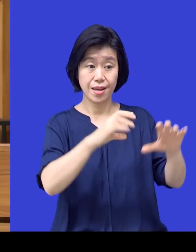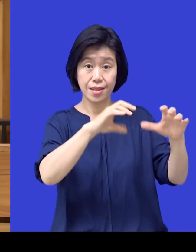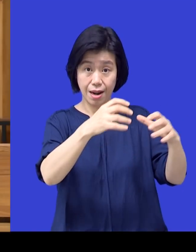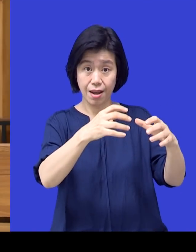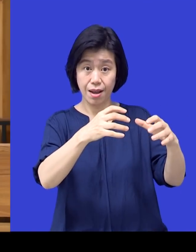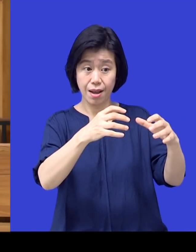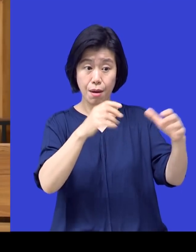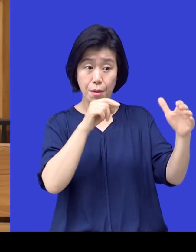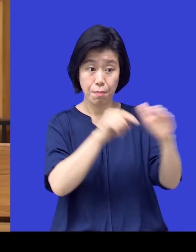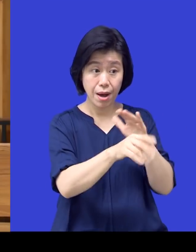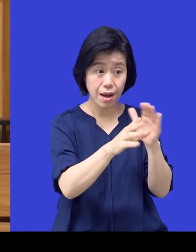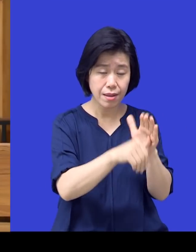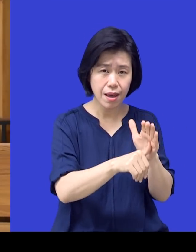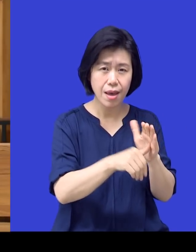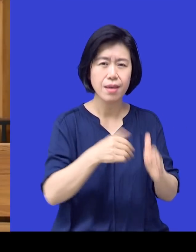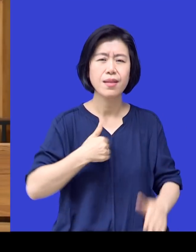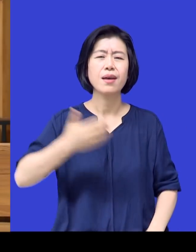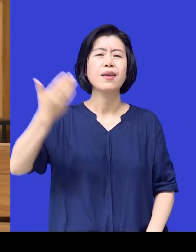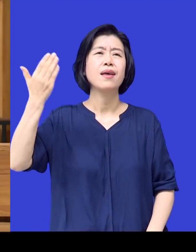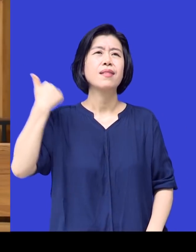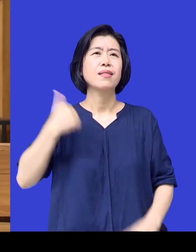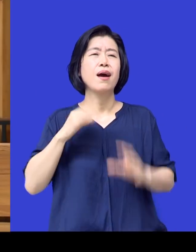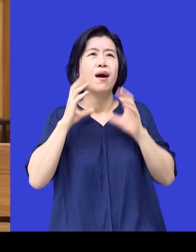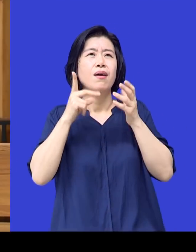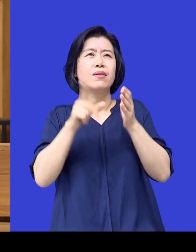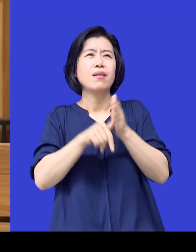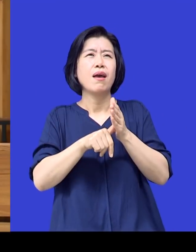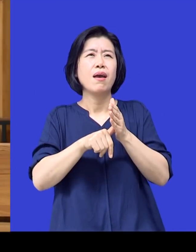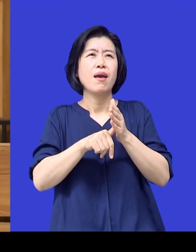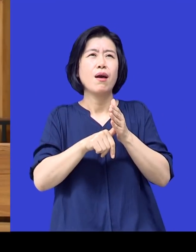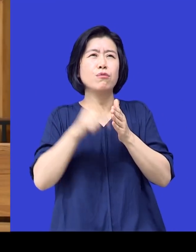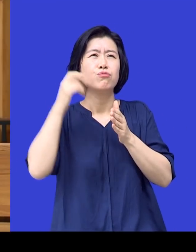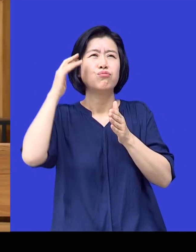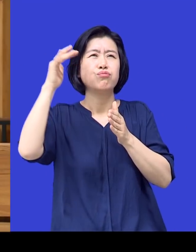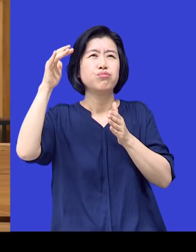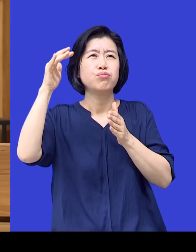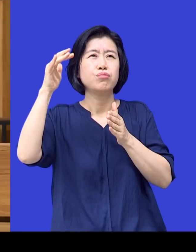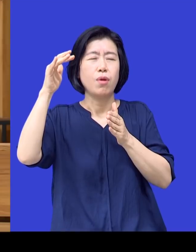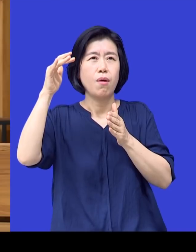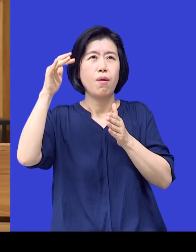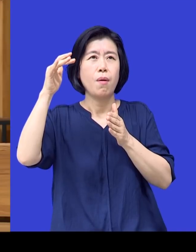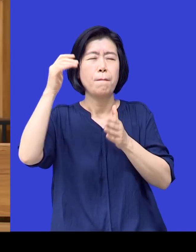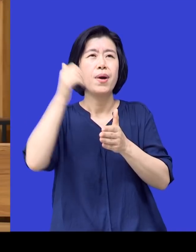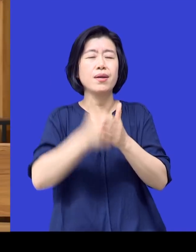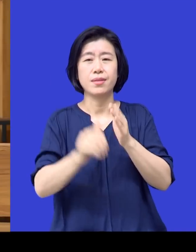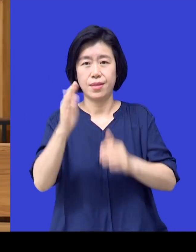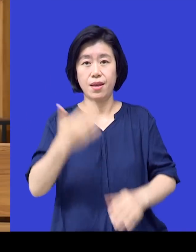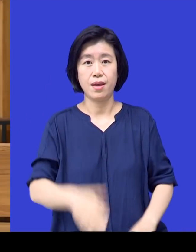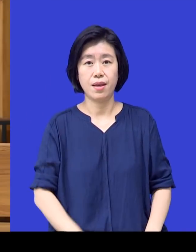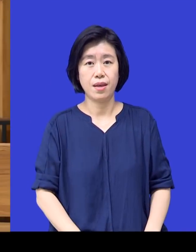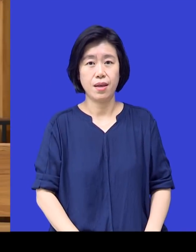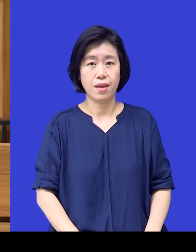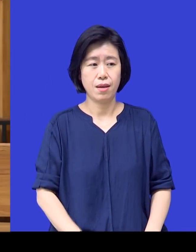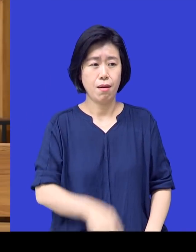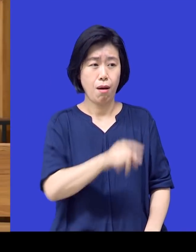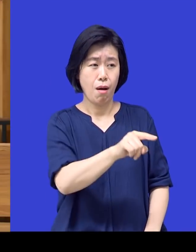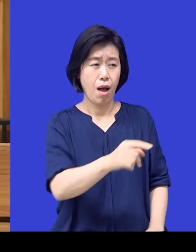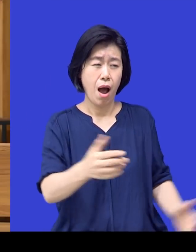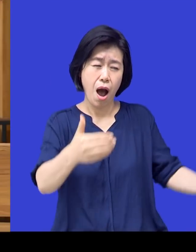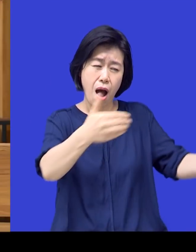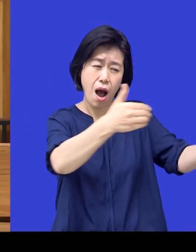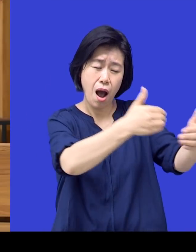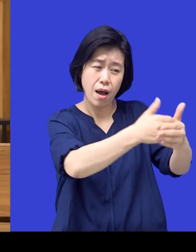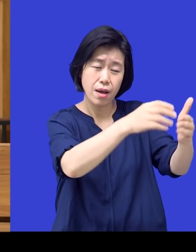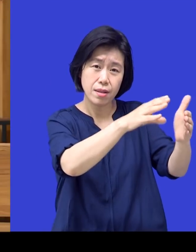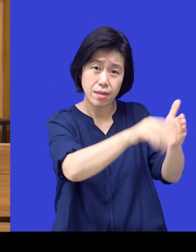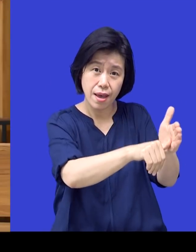모습을 봤어요. 그리고 하나님의 시각으로 나를 보게 되는. 그래서 그 아이를 안으면서 외롭고 슬픔에 떨고